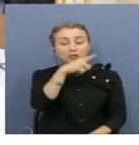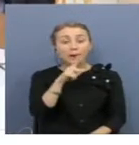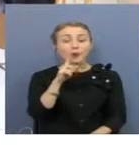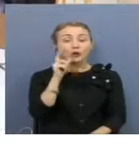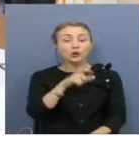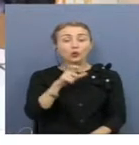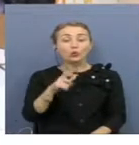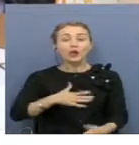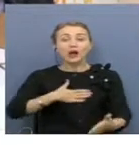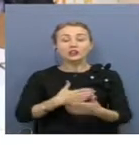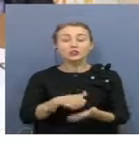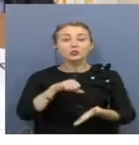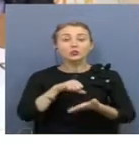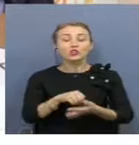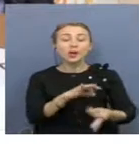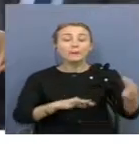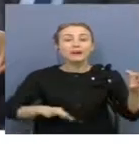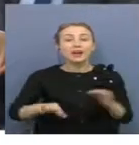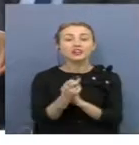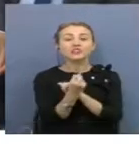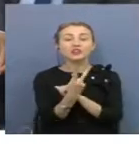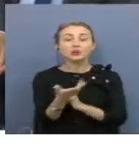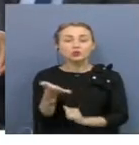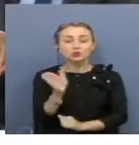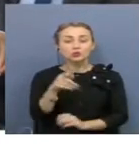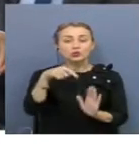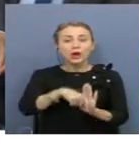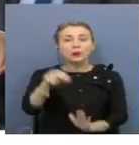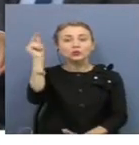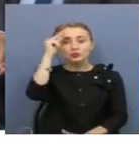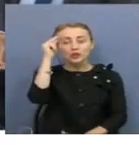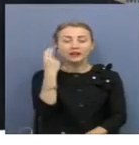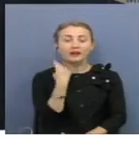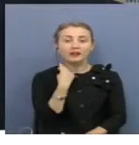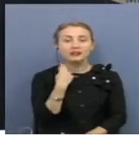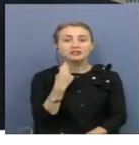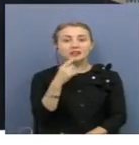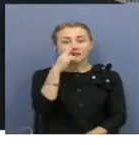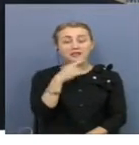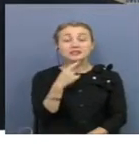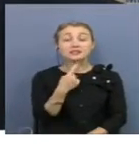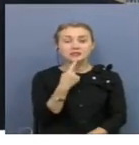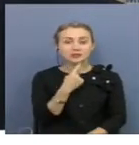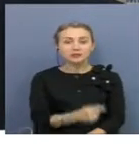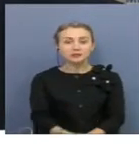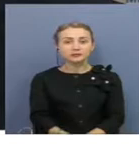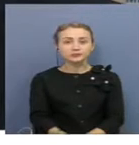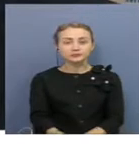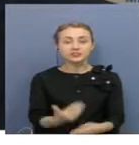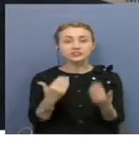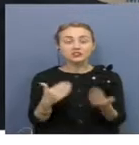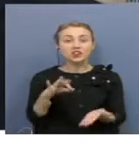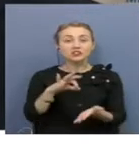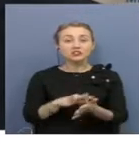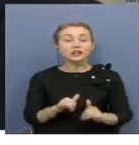жобасына қатысуда. Бүгінде 12 жоба мақұлданып, 48 жаңа кәсіпкер іске кіріскен. Жастарға жаңа зор